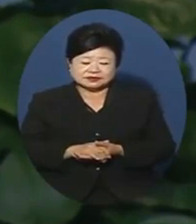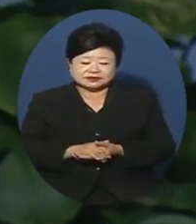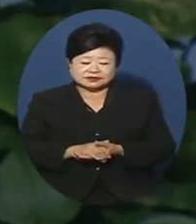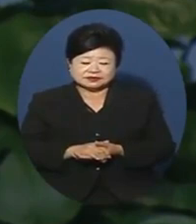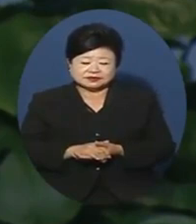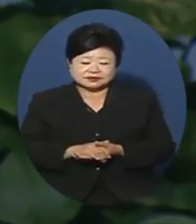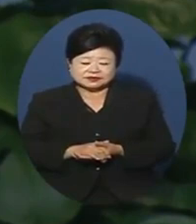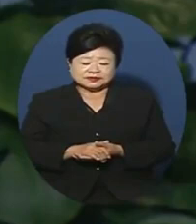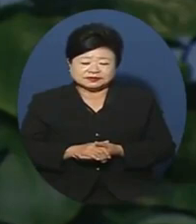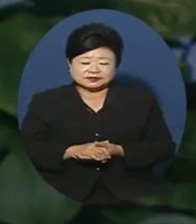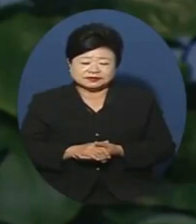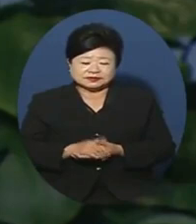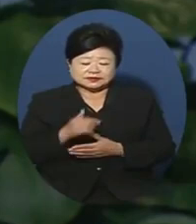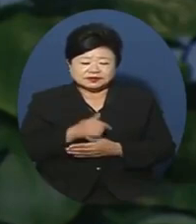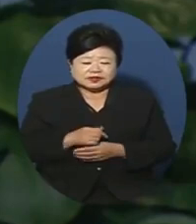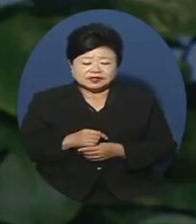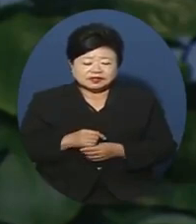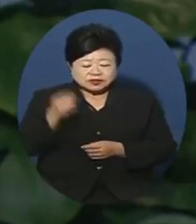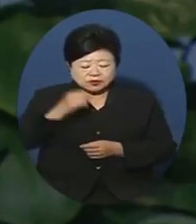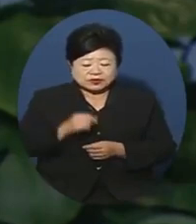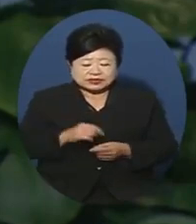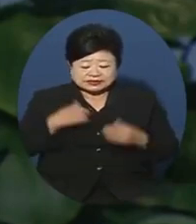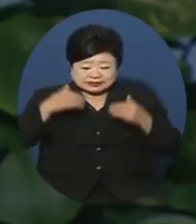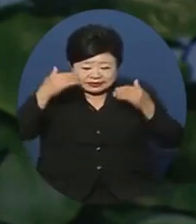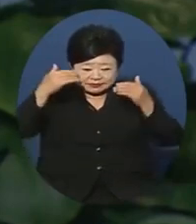영혼이 자라납니다.